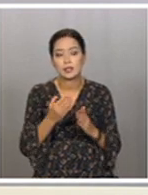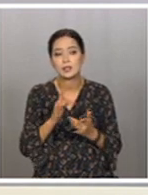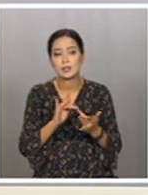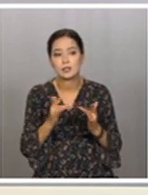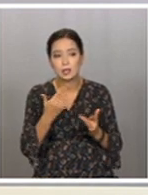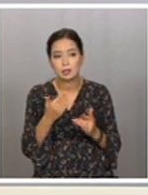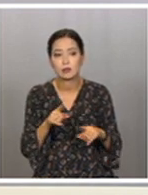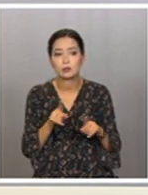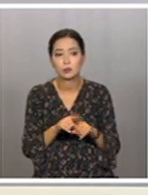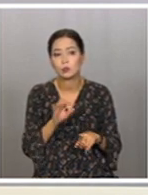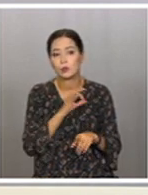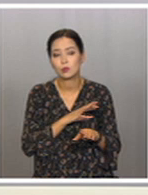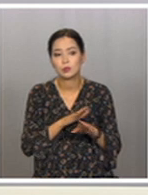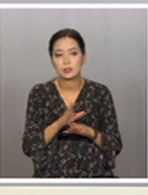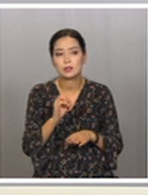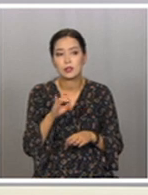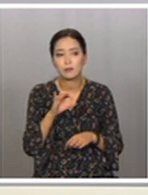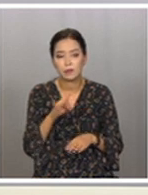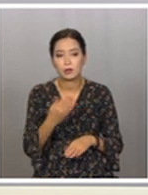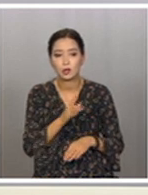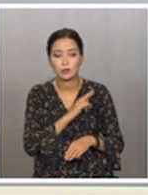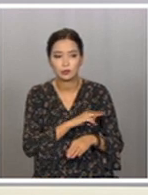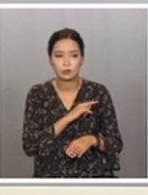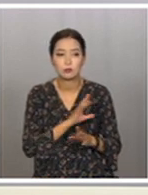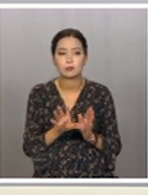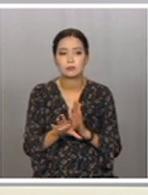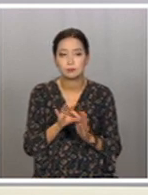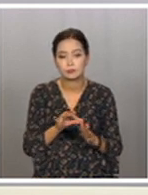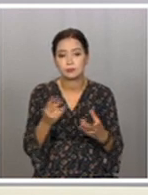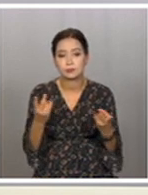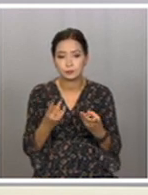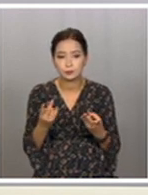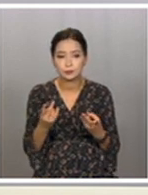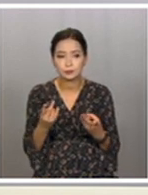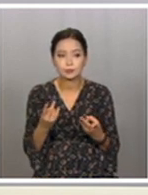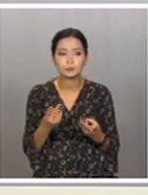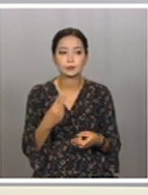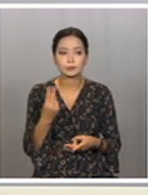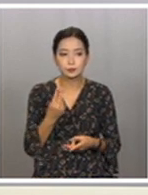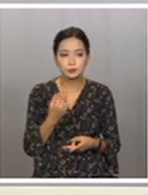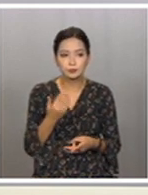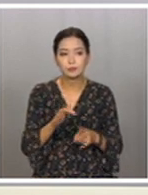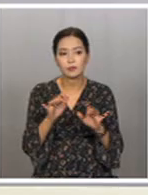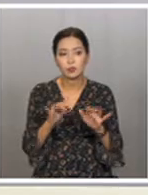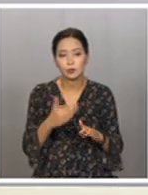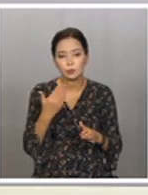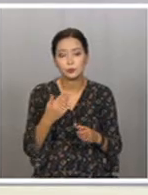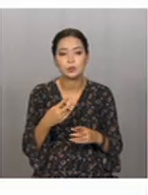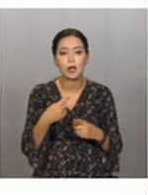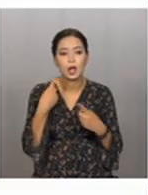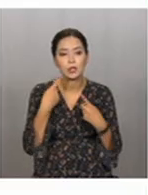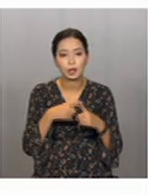ретінде қолдансаңыз, серверлік операциялық жүйені орнату керек. Екінші, компьютердің